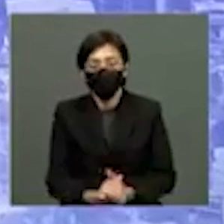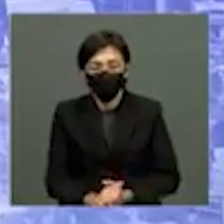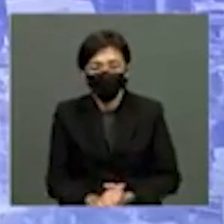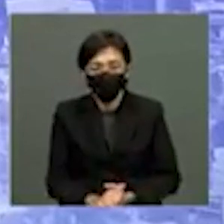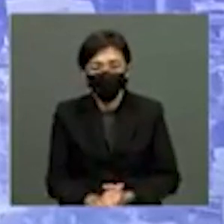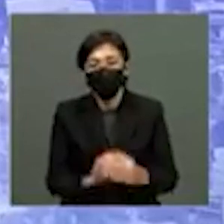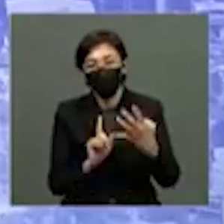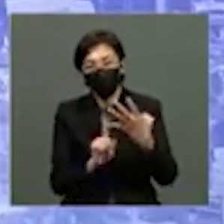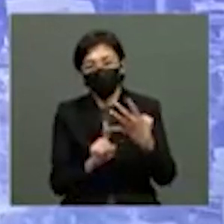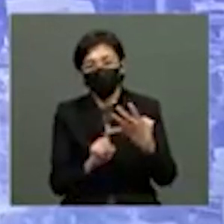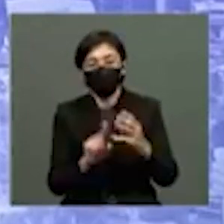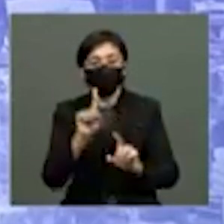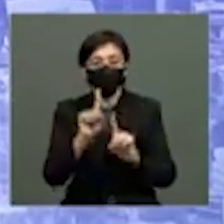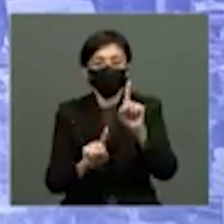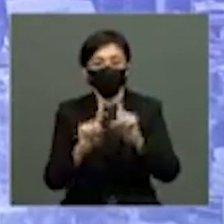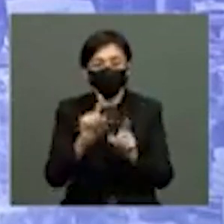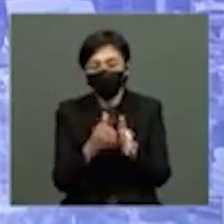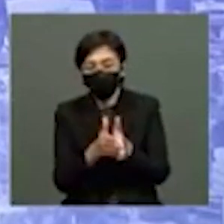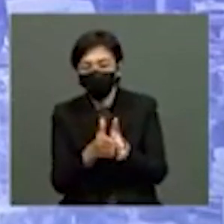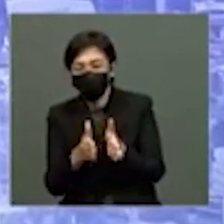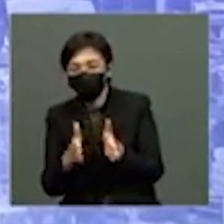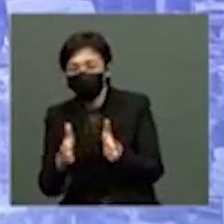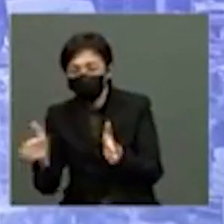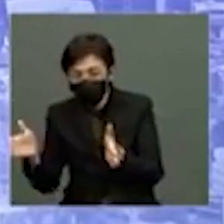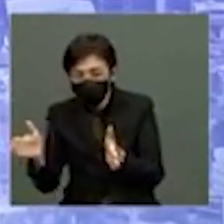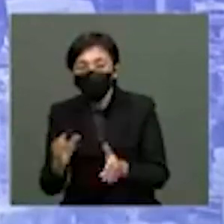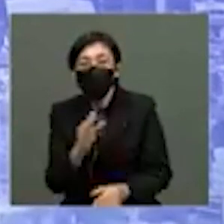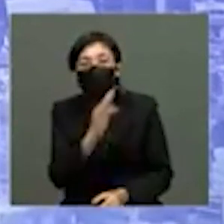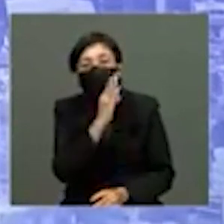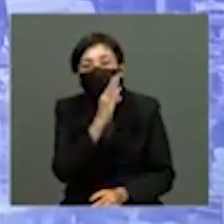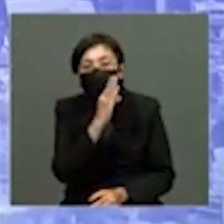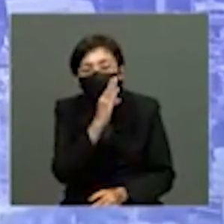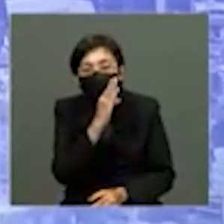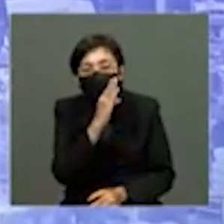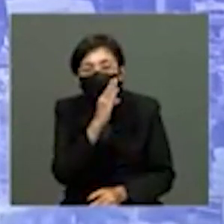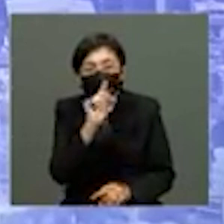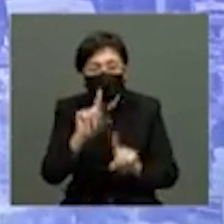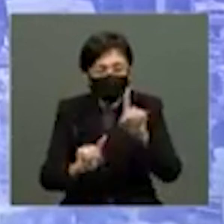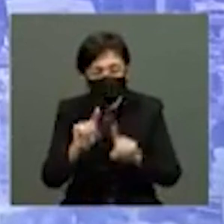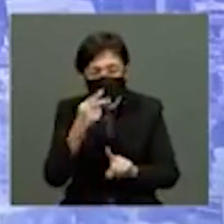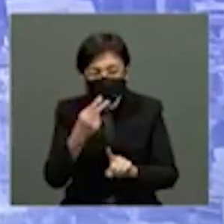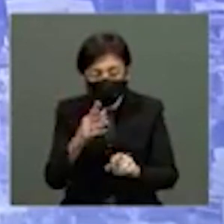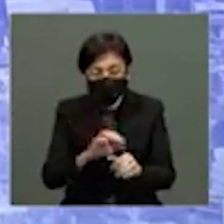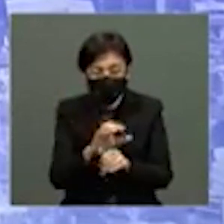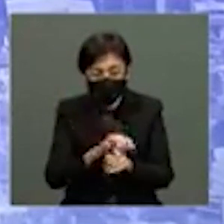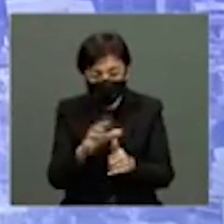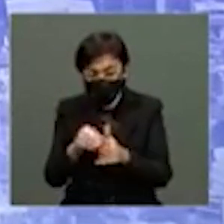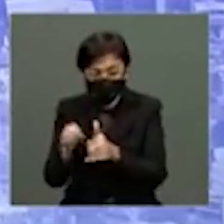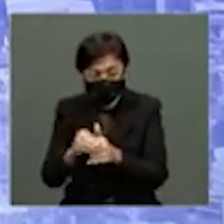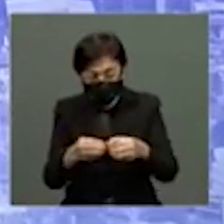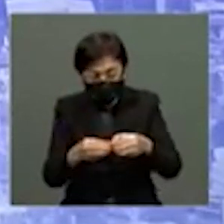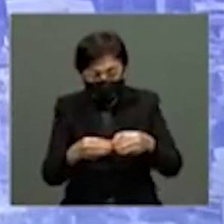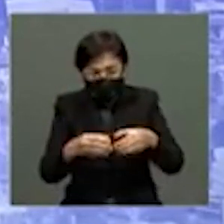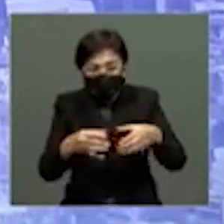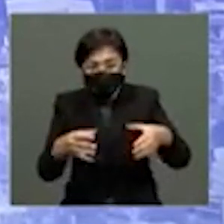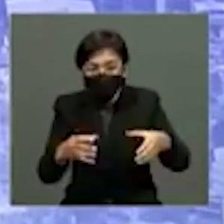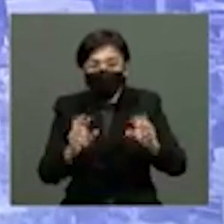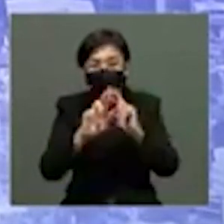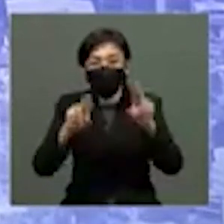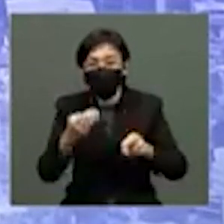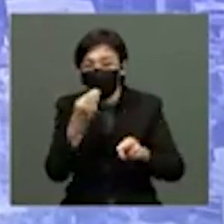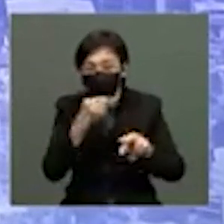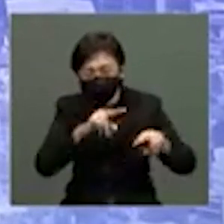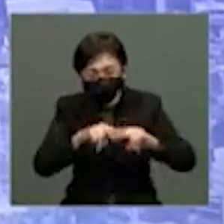ครับประเมินกันระยะยาวหากเกิดเหตุขึ้นมาว่าจะมีการติดเชื้อขึ้นมาอีกจากเรื่องของ